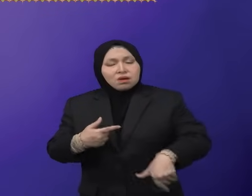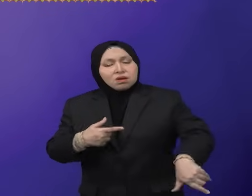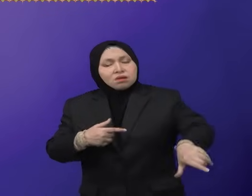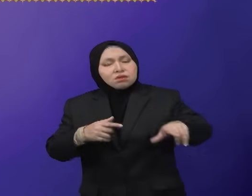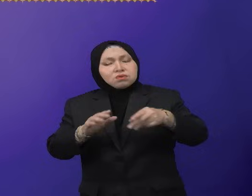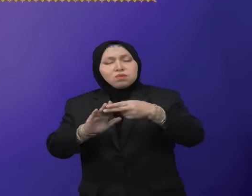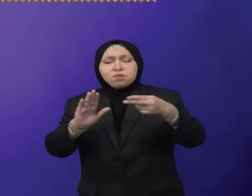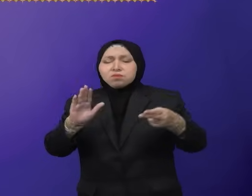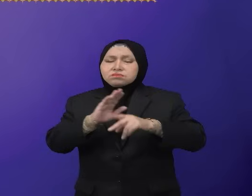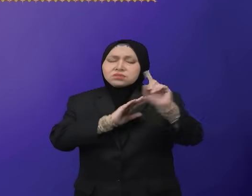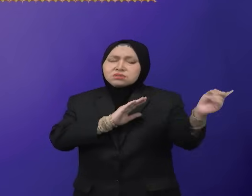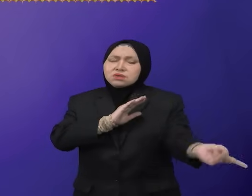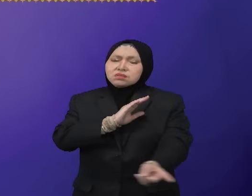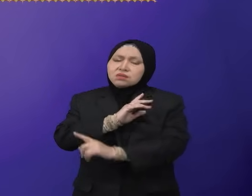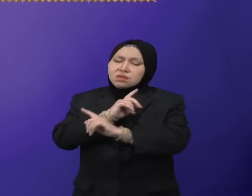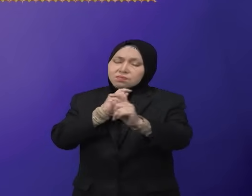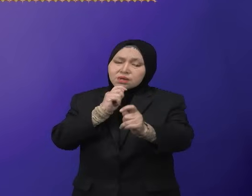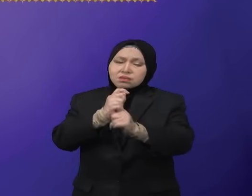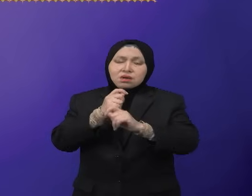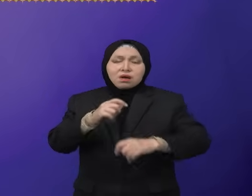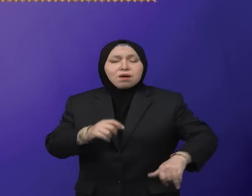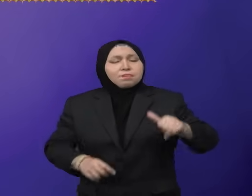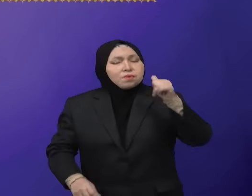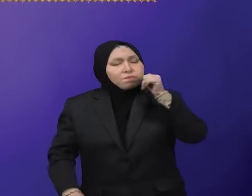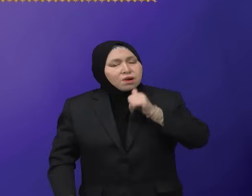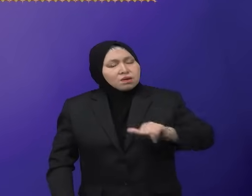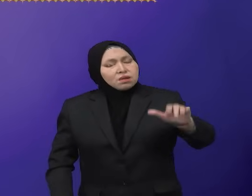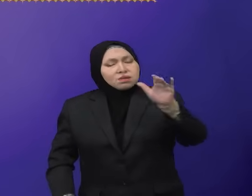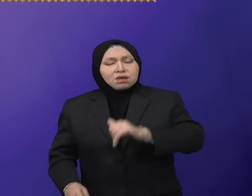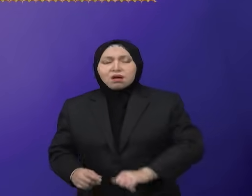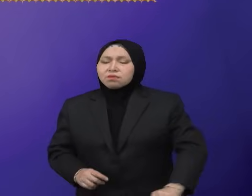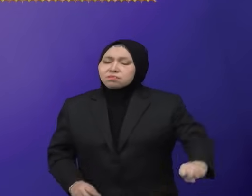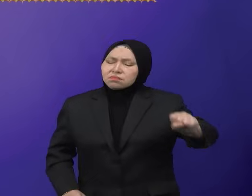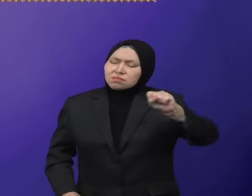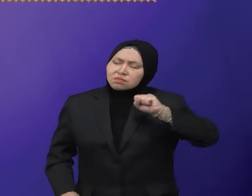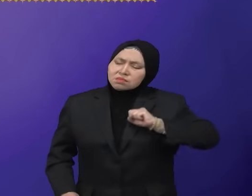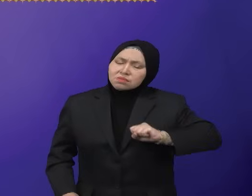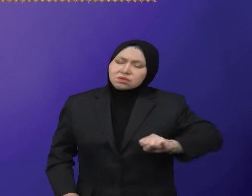أحصن فإن أتين بفاحشة